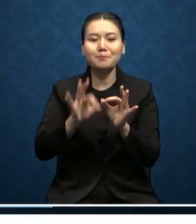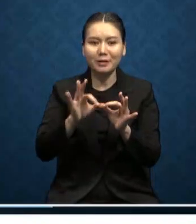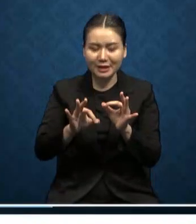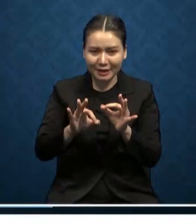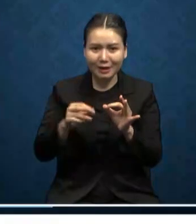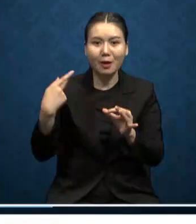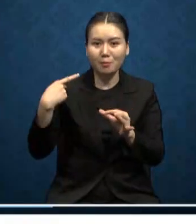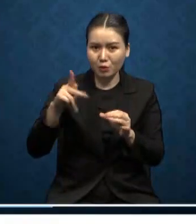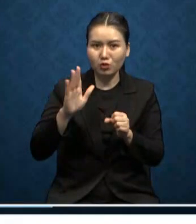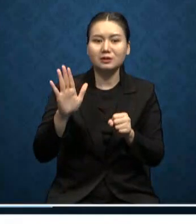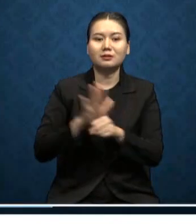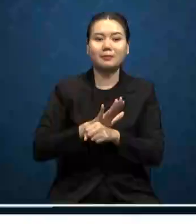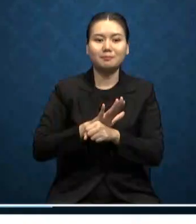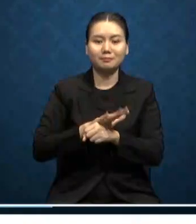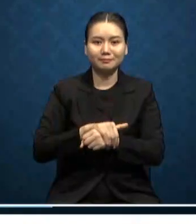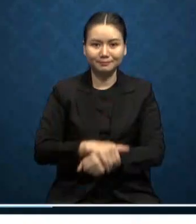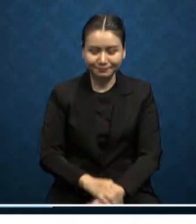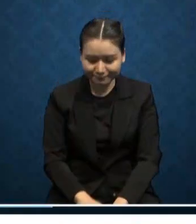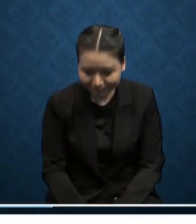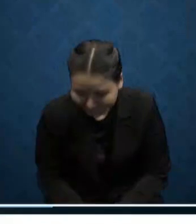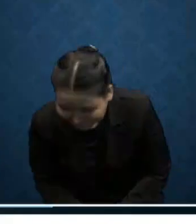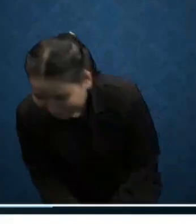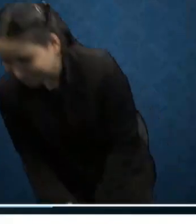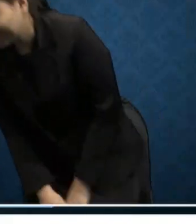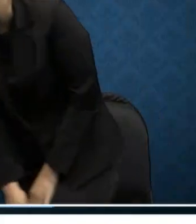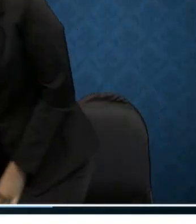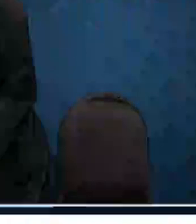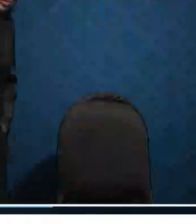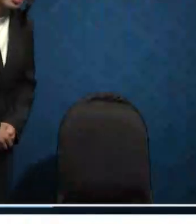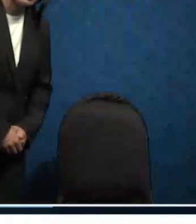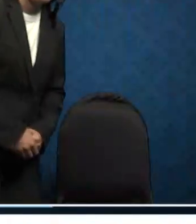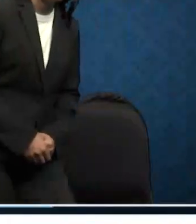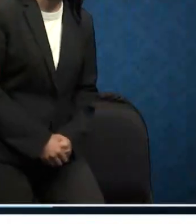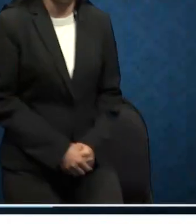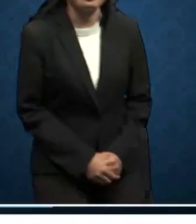ค่าและเกิดประโยชน์สูงสุดจึงขออนุญาตกราบเรียนครับ